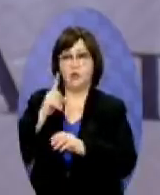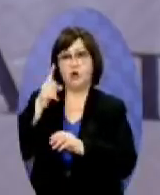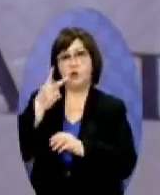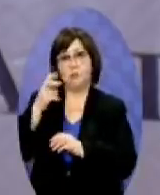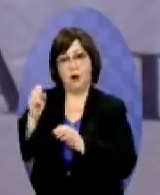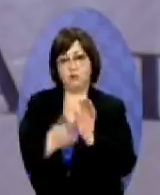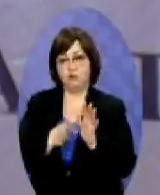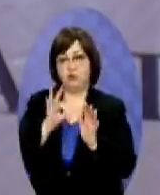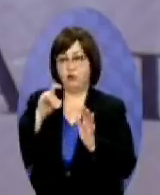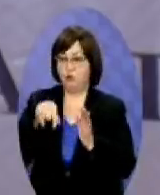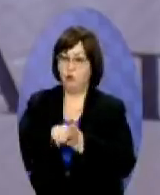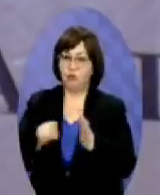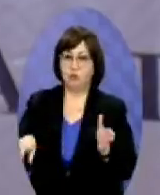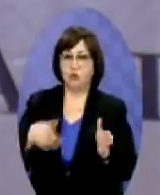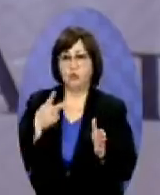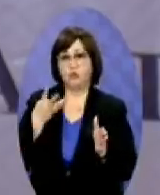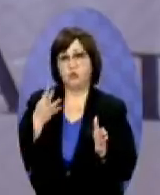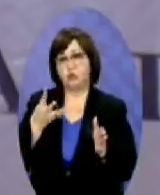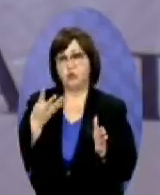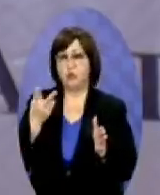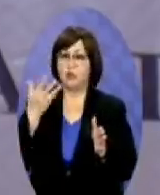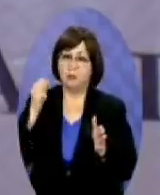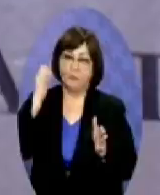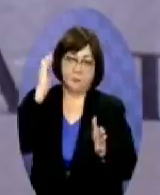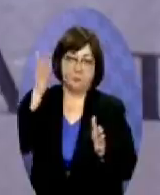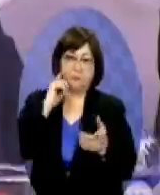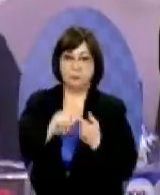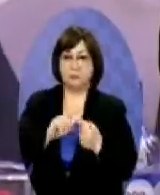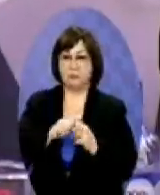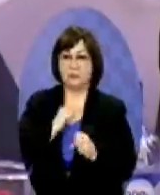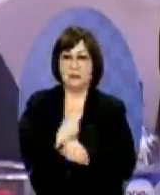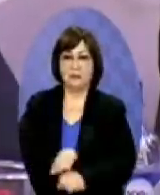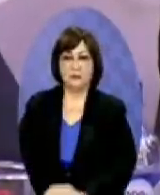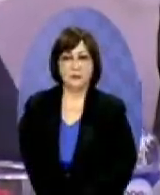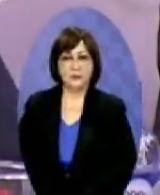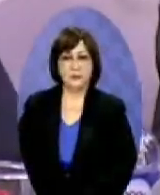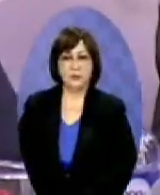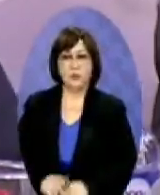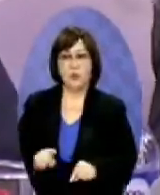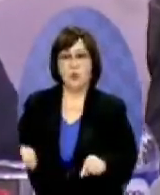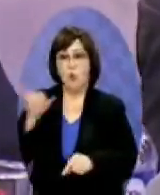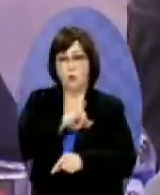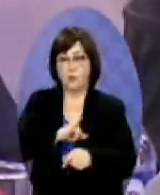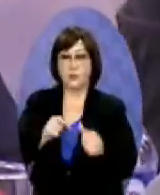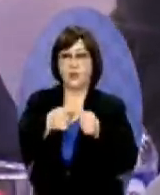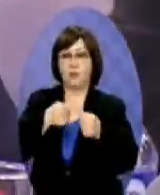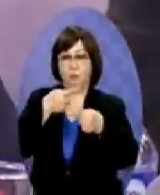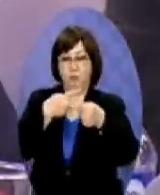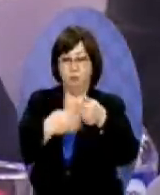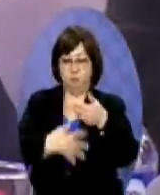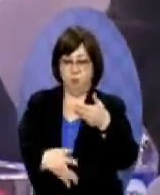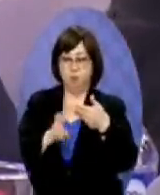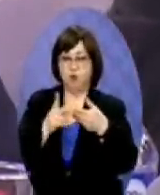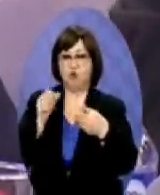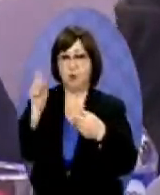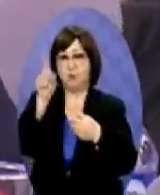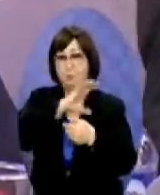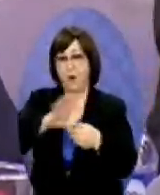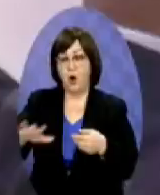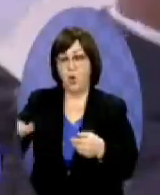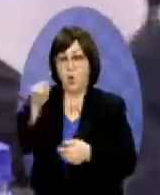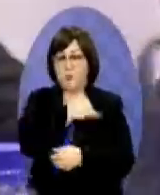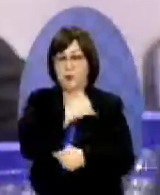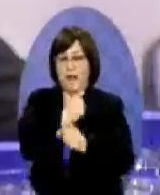За үр дээш бол 240 50 болгох ч үүсэхгүй энэ зэрэгт хүрэхээр ажиллаж байна. Өнөөдөр улсын бүртгэлийн ерөнхий газрын удирдах ажилтны зөвлөгөөнийг зохион